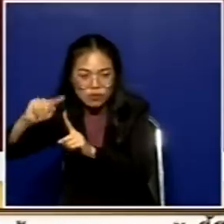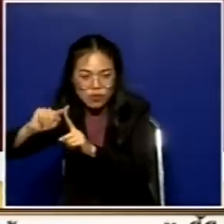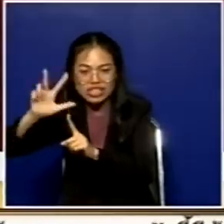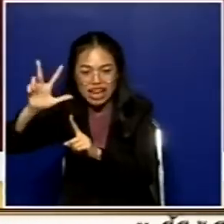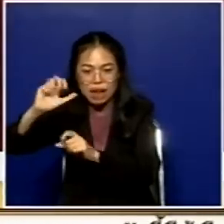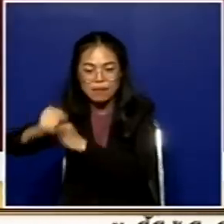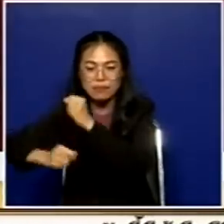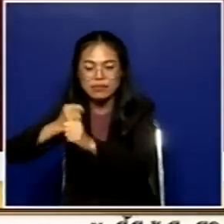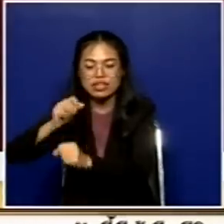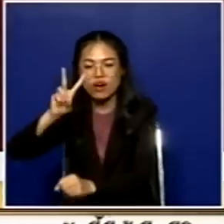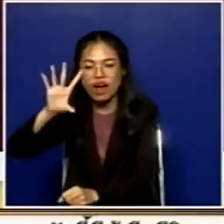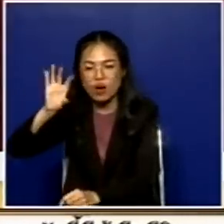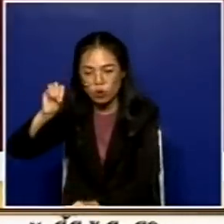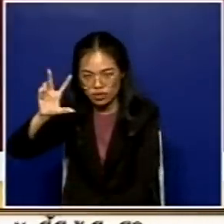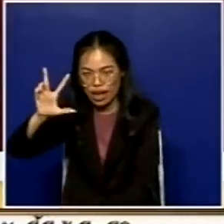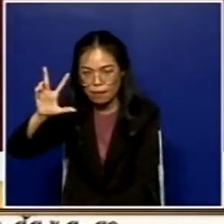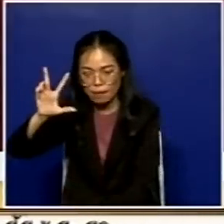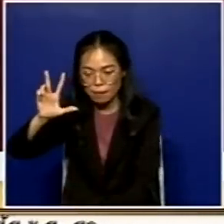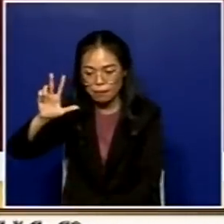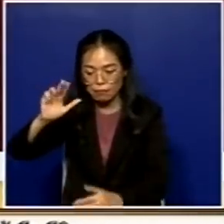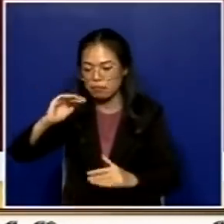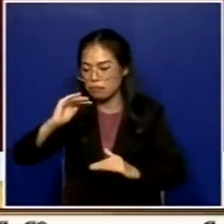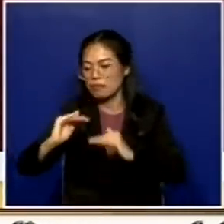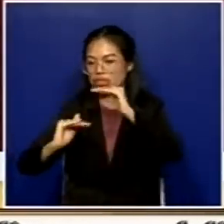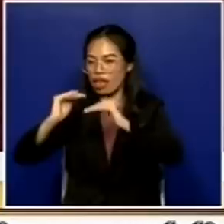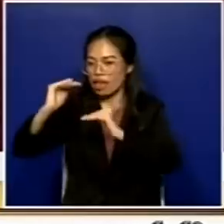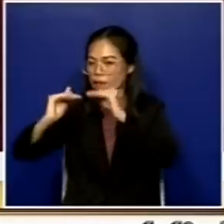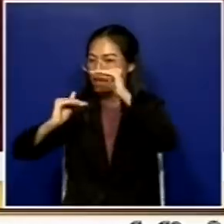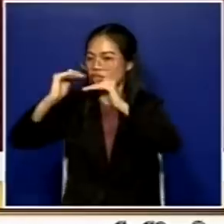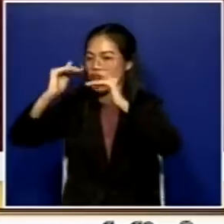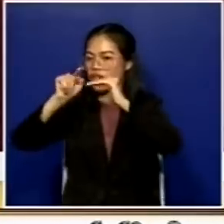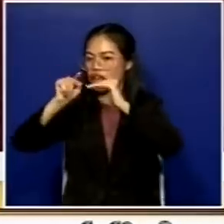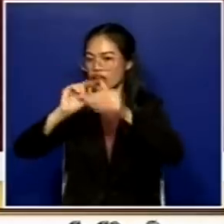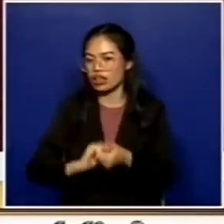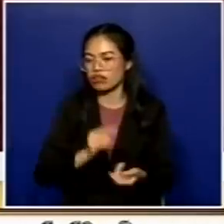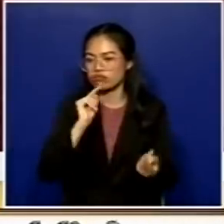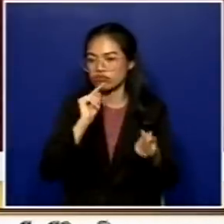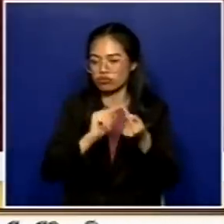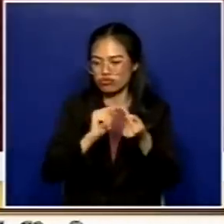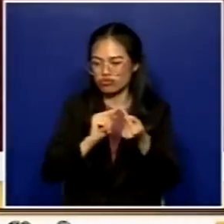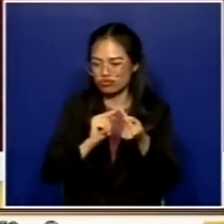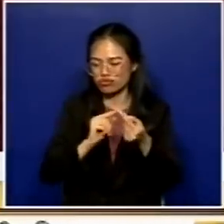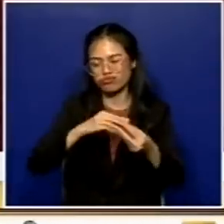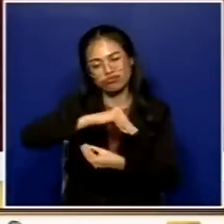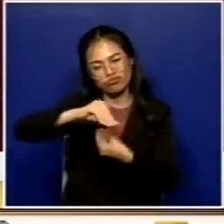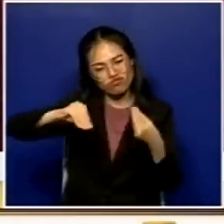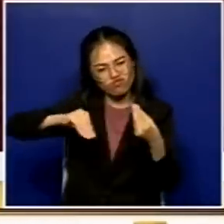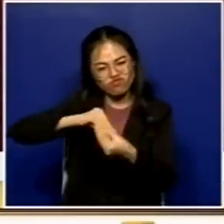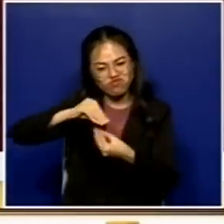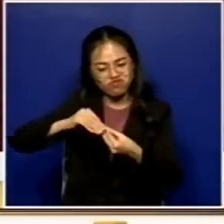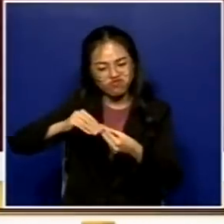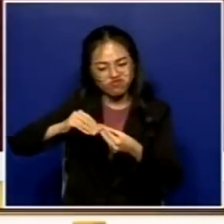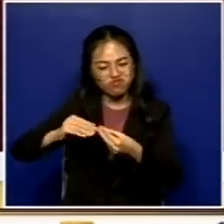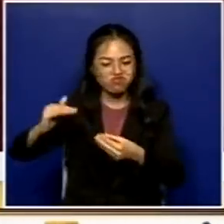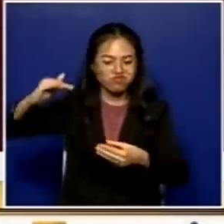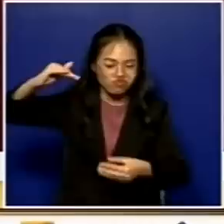เป็นบนดายสามขั้นบันดายของการเสื่อมสุดทางเศรษกิจของประเทศไ